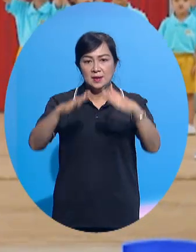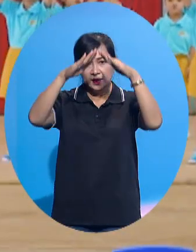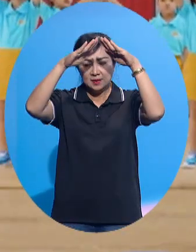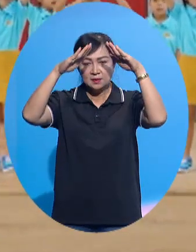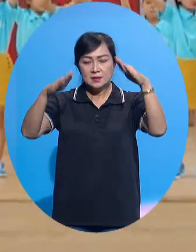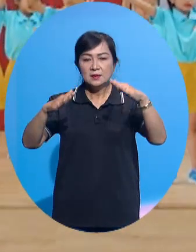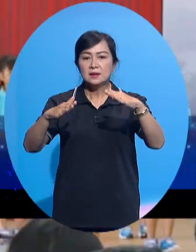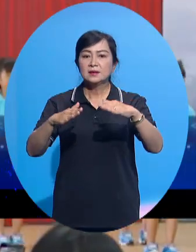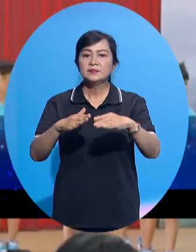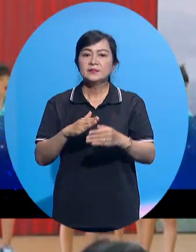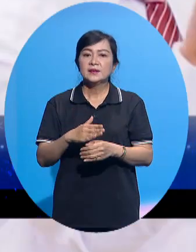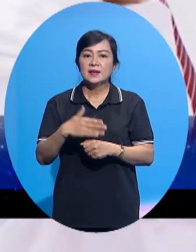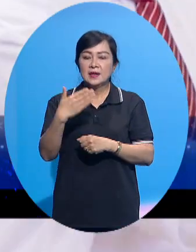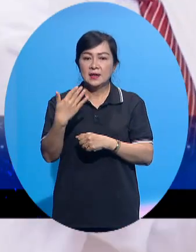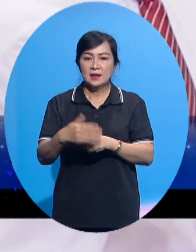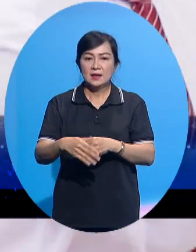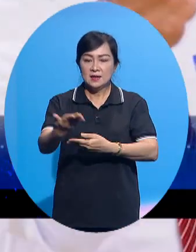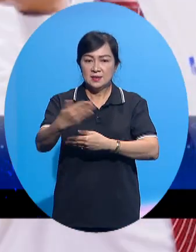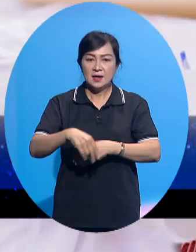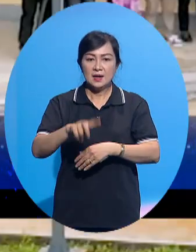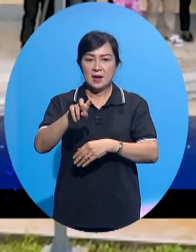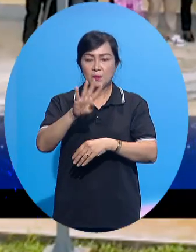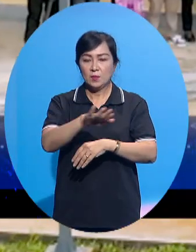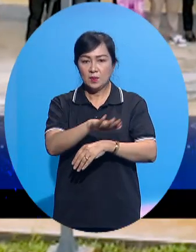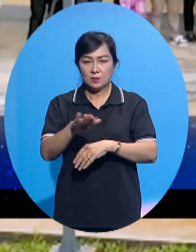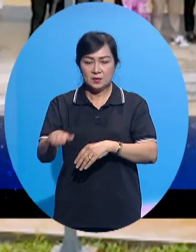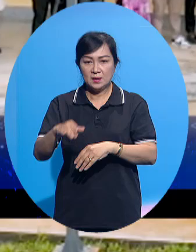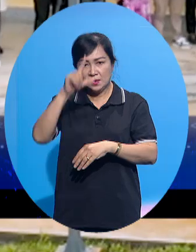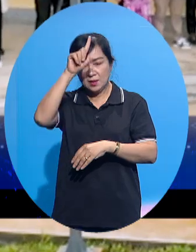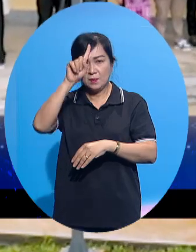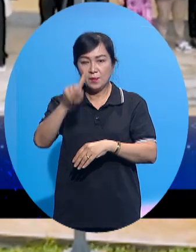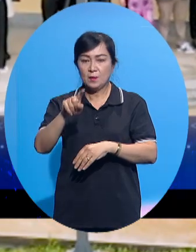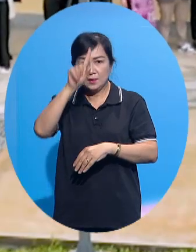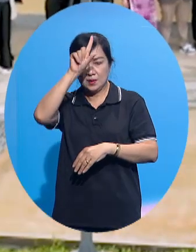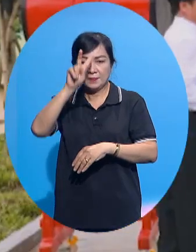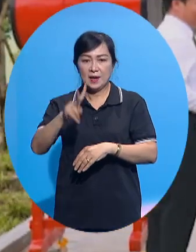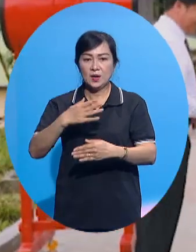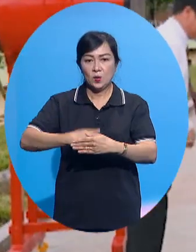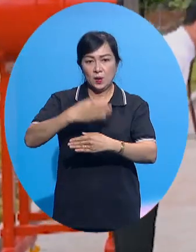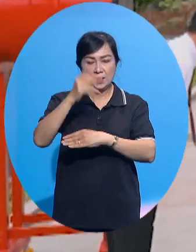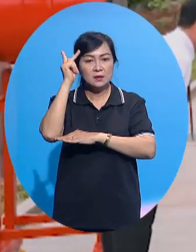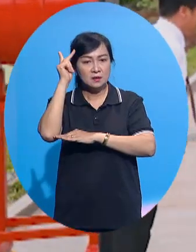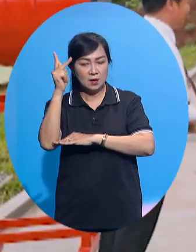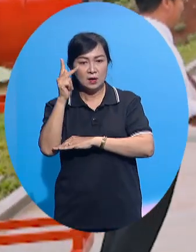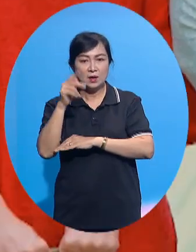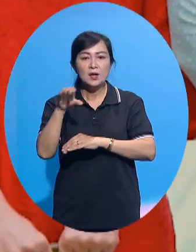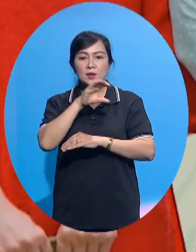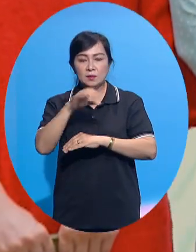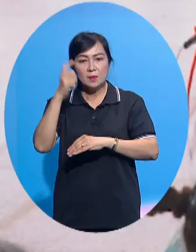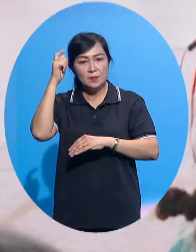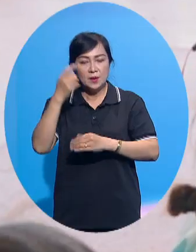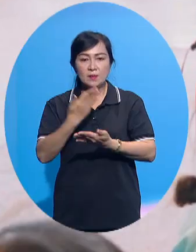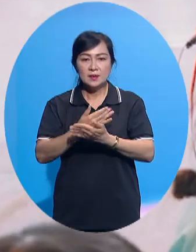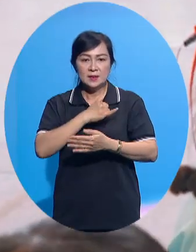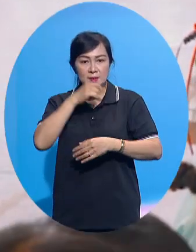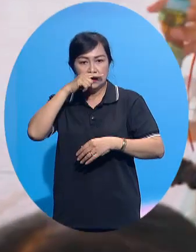tiểu học hiểu về trái tim Đắc Nông đóng nhận 24 học sinh thuộc khối lớp 1 và lớp hai có hoàn cảnh khó khăn với thông điệp hiểu để